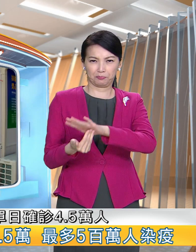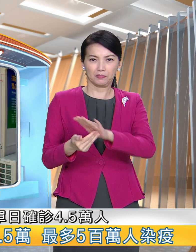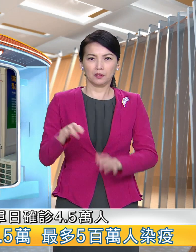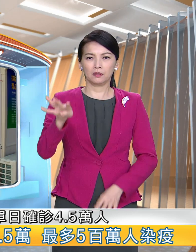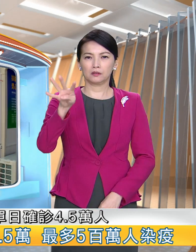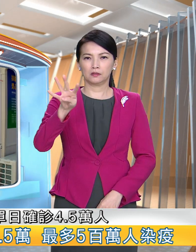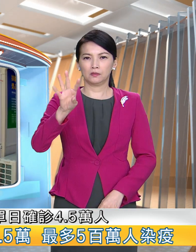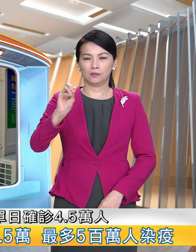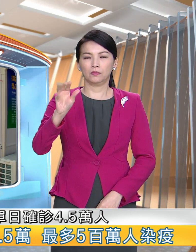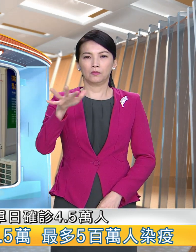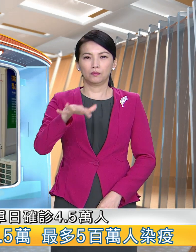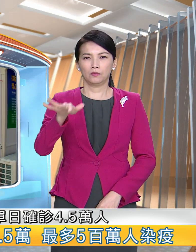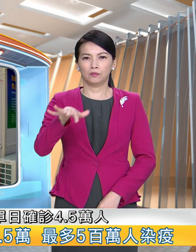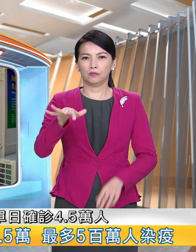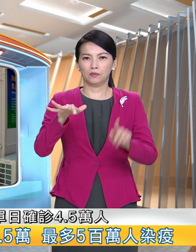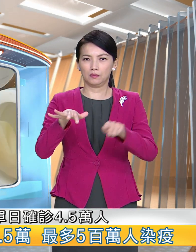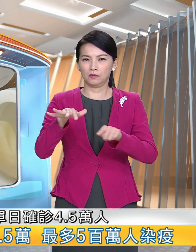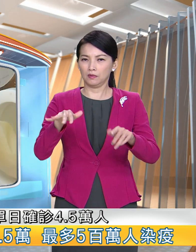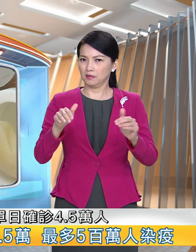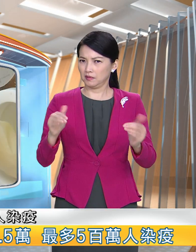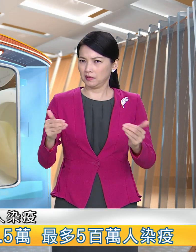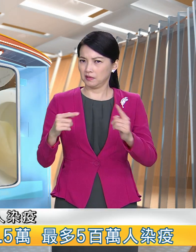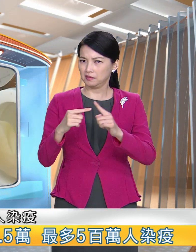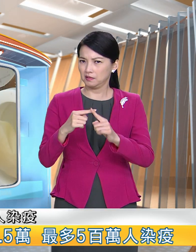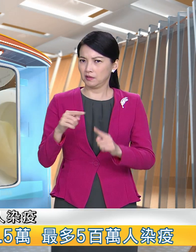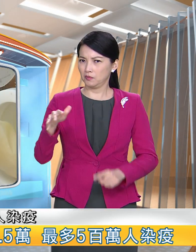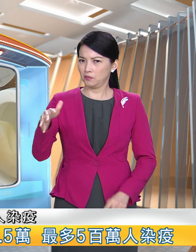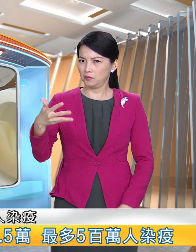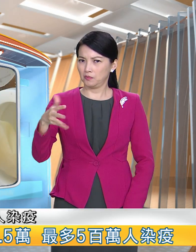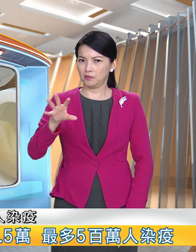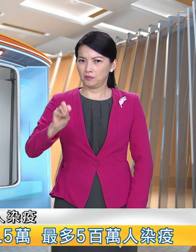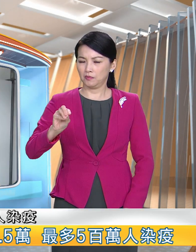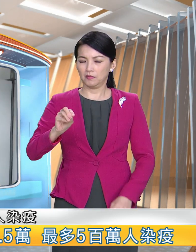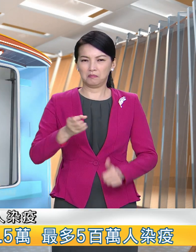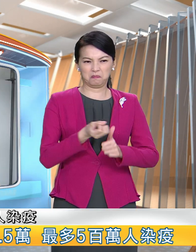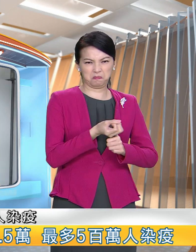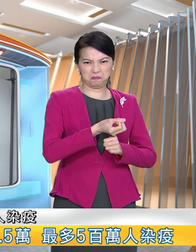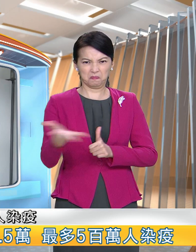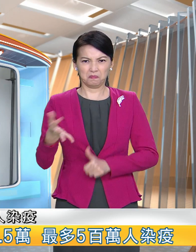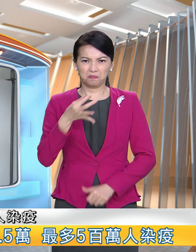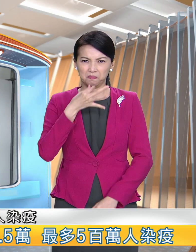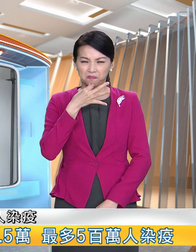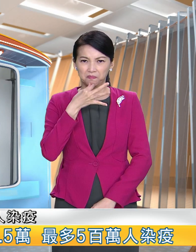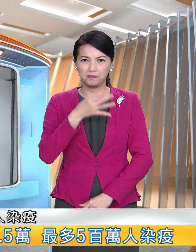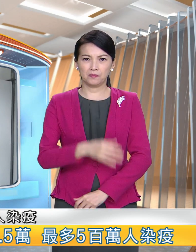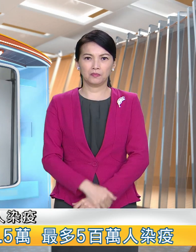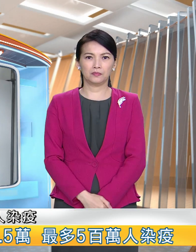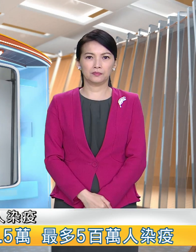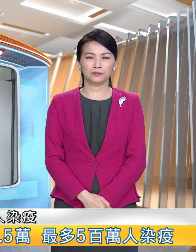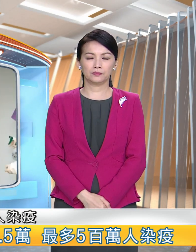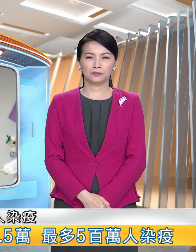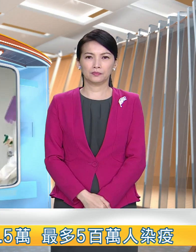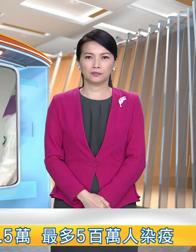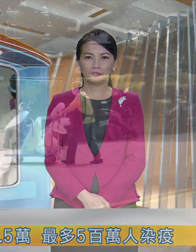日确诊4.5万人，而最多会有500万人染疫。